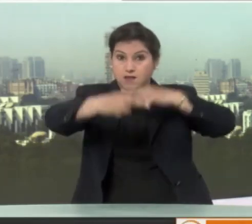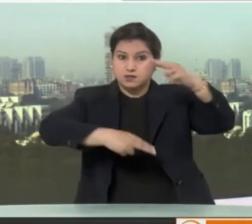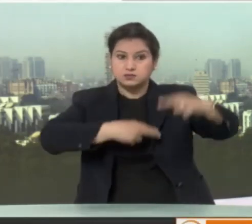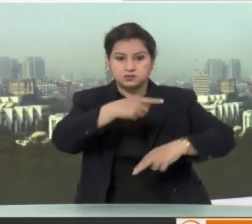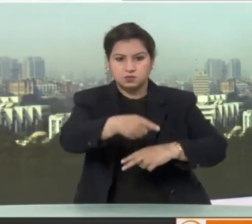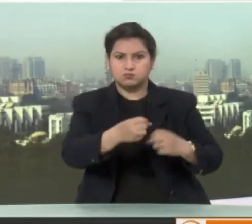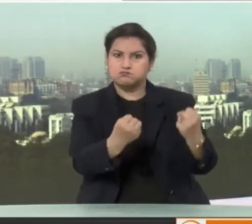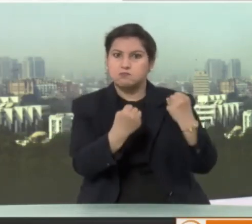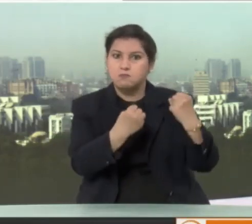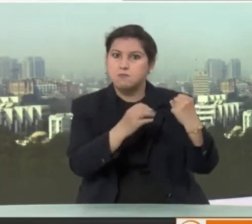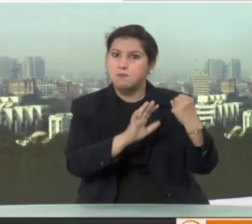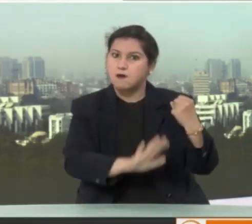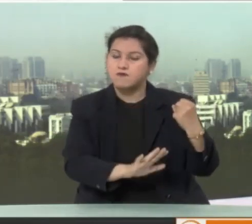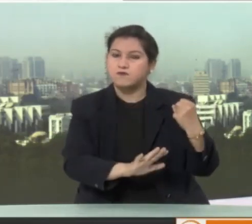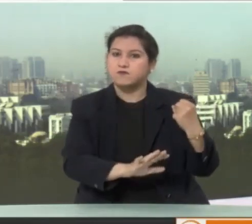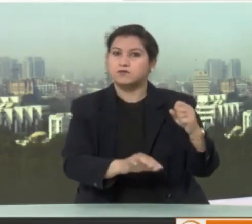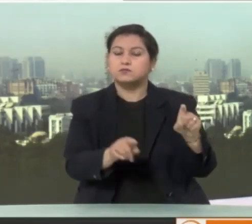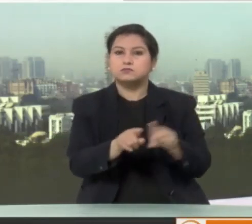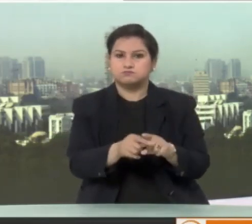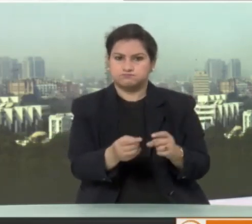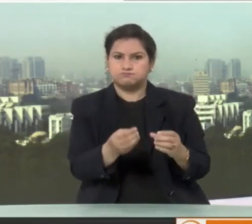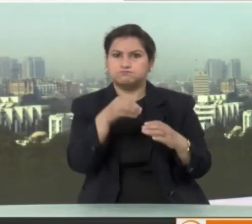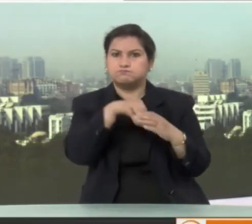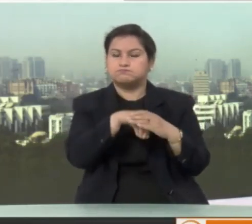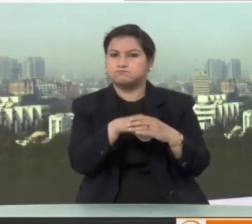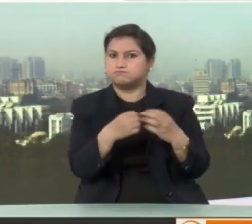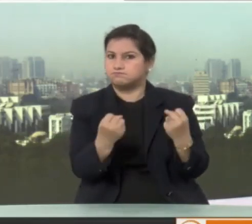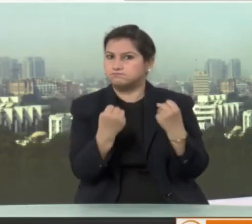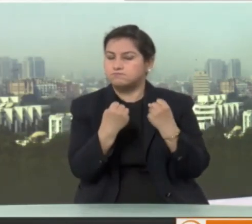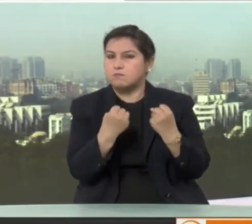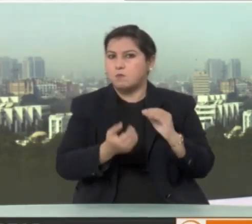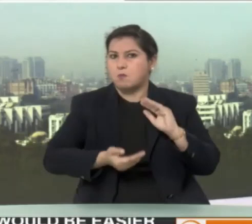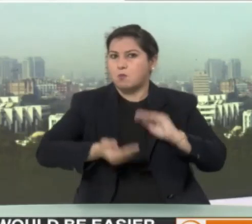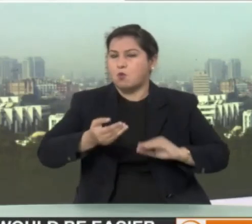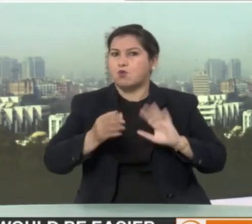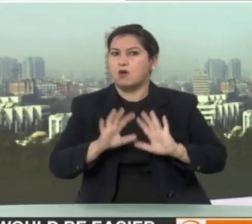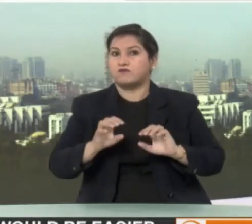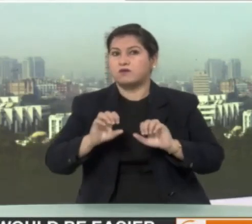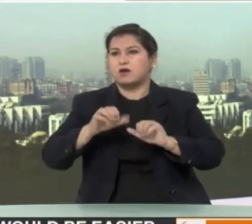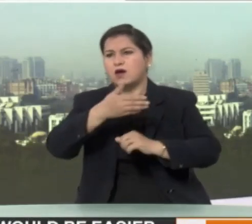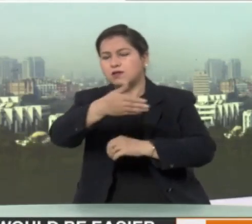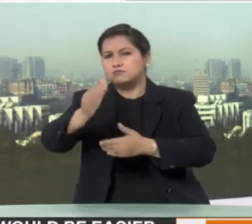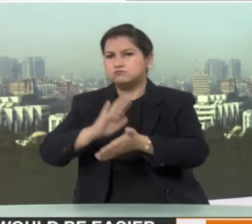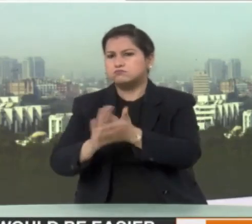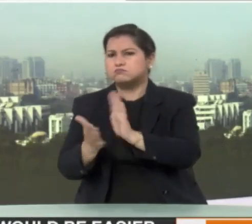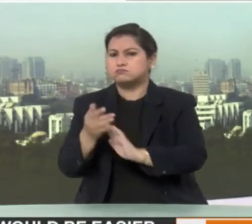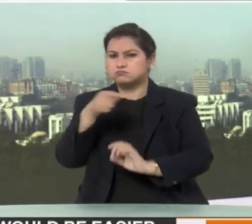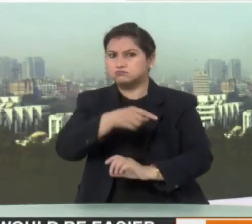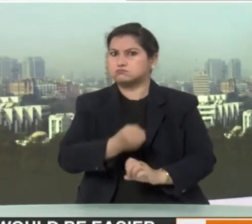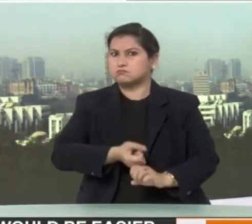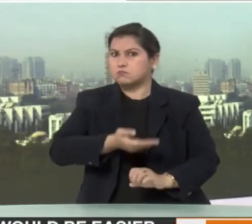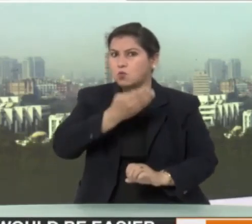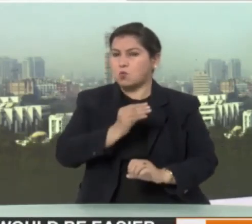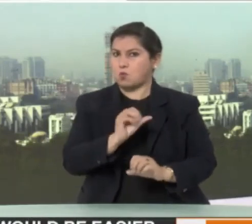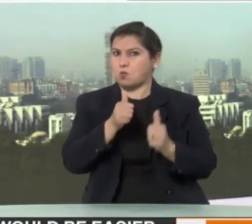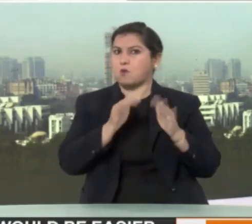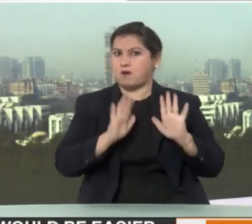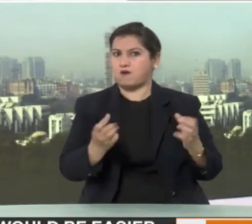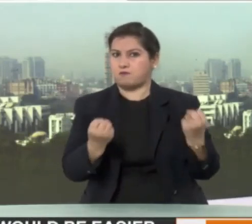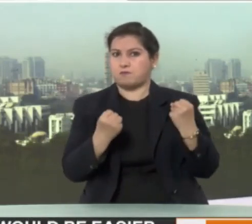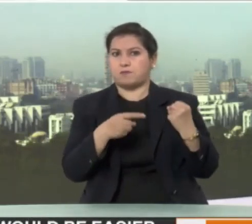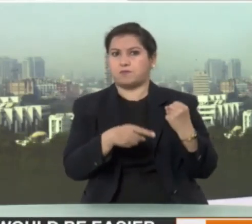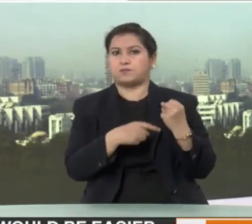रेजिलियंस और कैपेबिलिटी किसी भी चुनौती से पार पाने में पूरी तरह से सक्षम है।